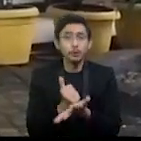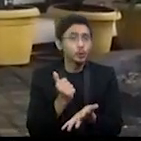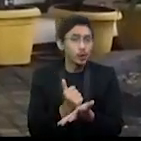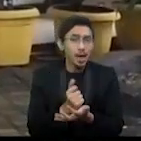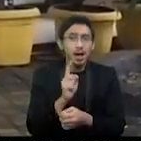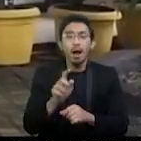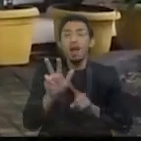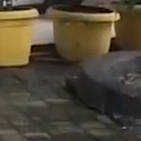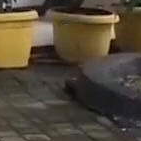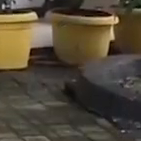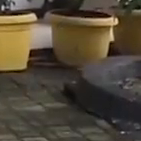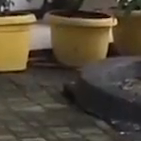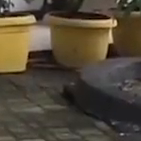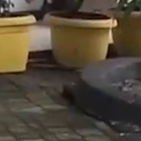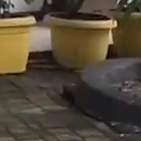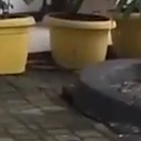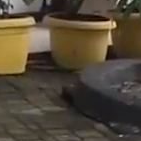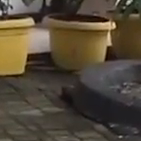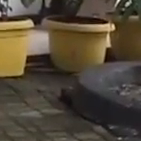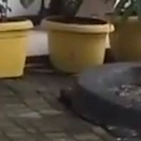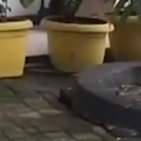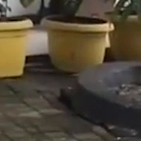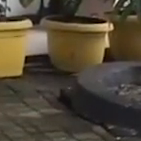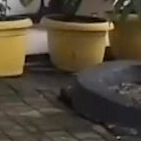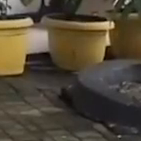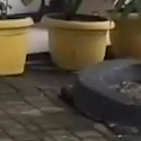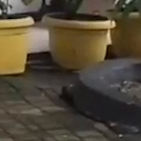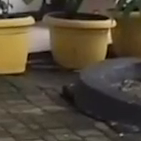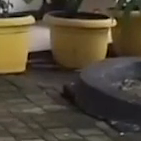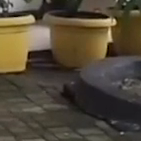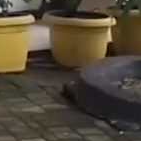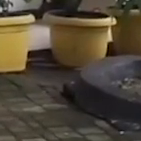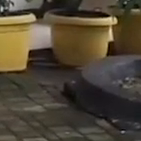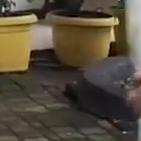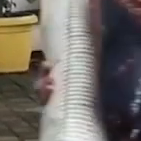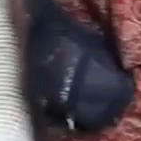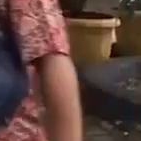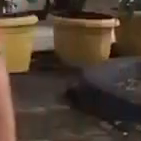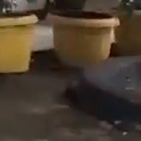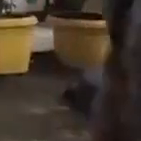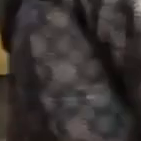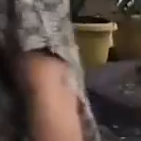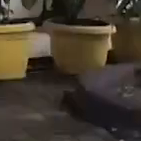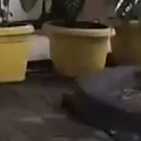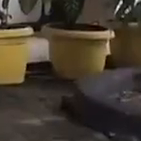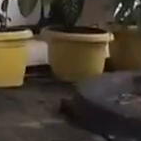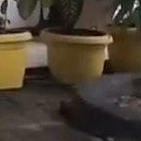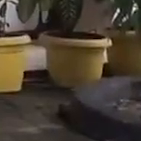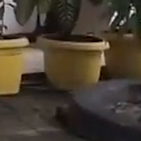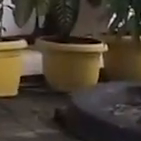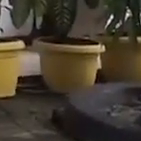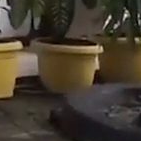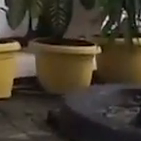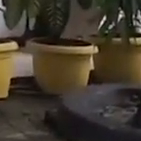amankan. Dua diantaranya sudah kita tetapkan sebagai tersangka, ya, karena usianya